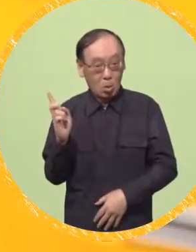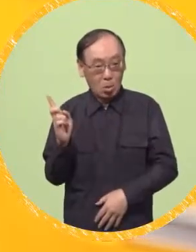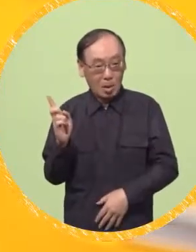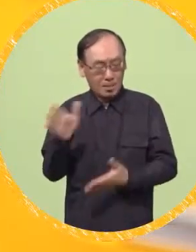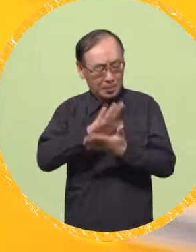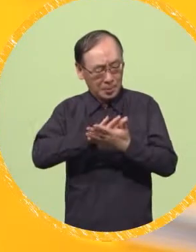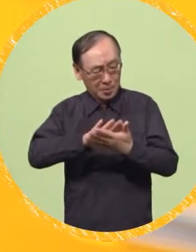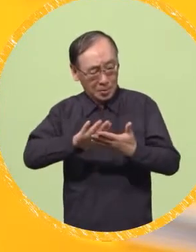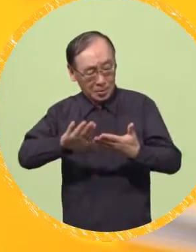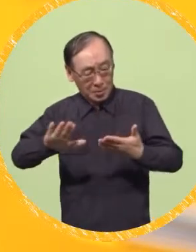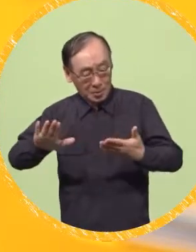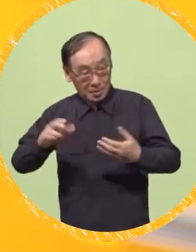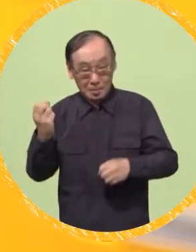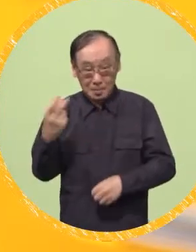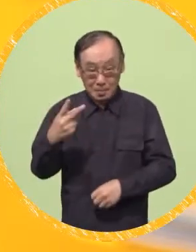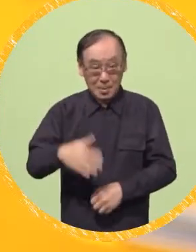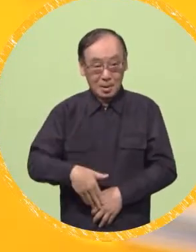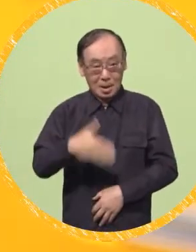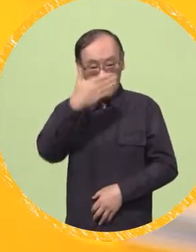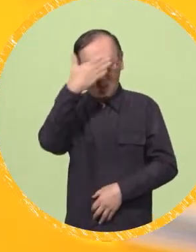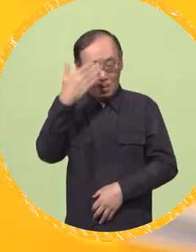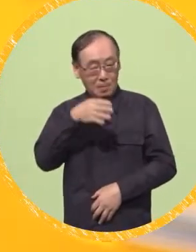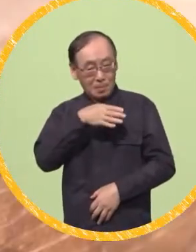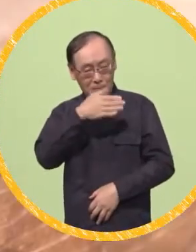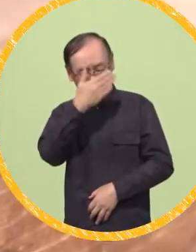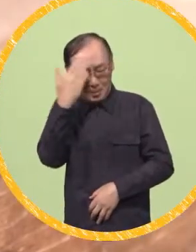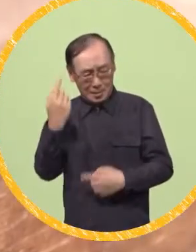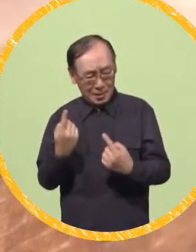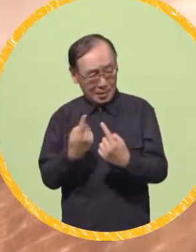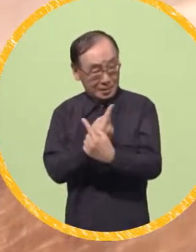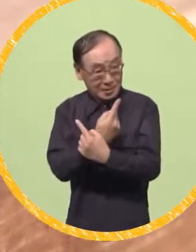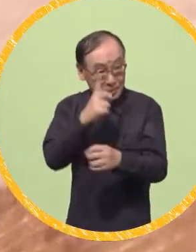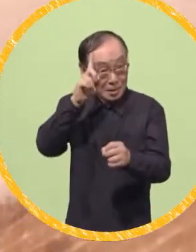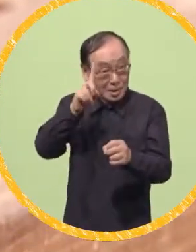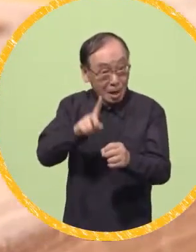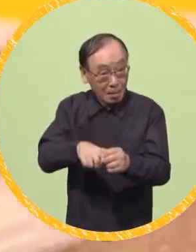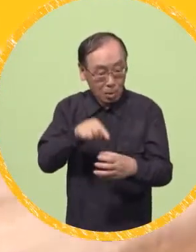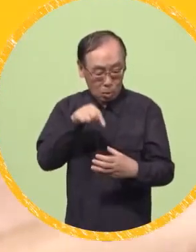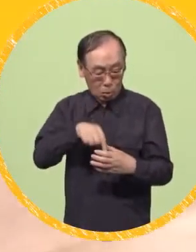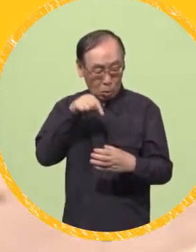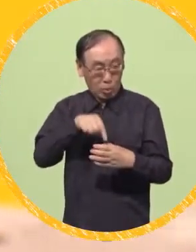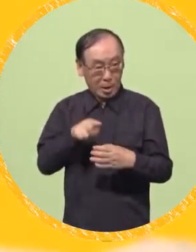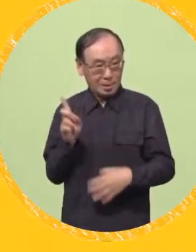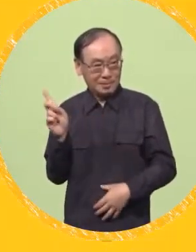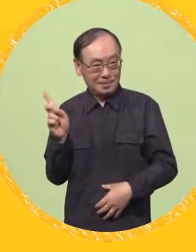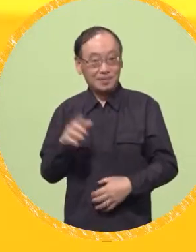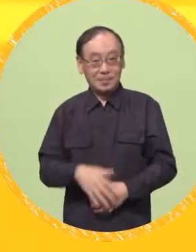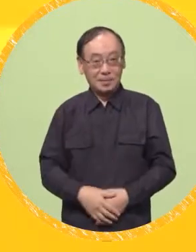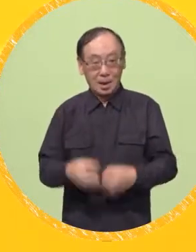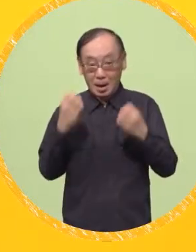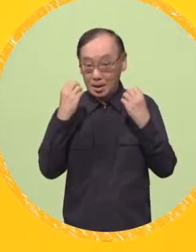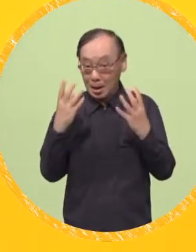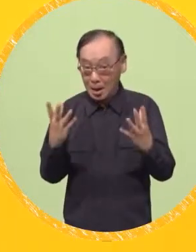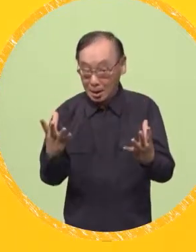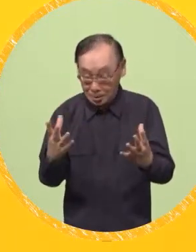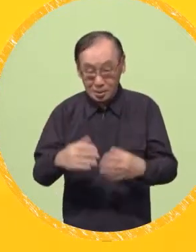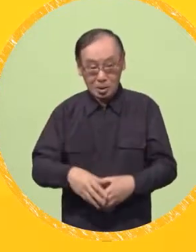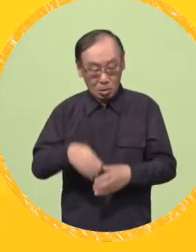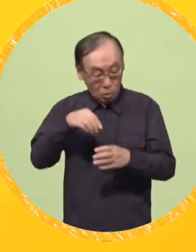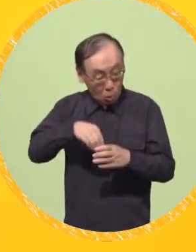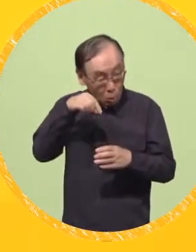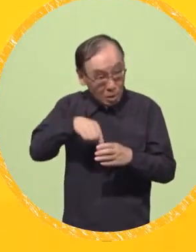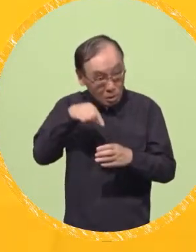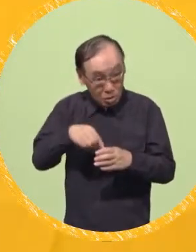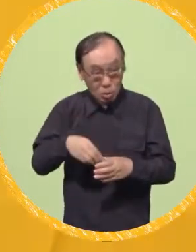アンチエイジングアップグレードスムージトロピカルをご用意しました新感覚のスーパーフードとドリンクを